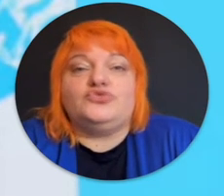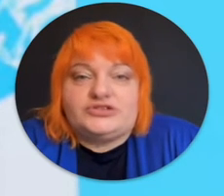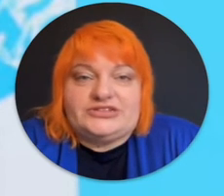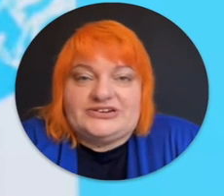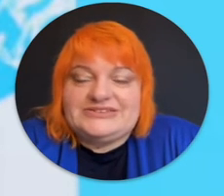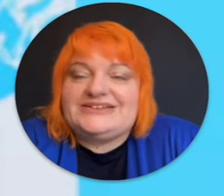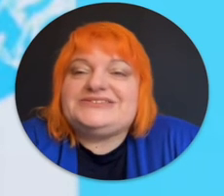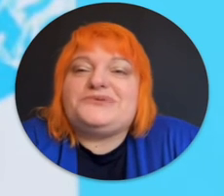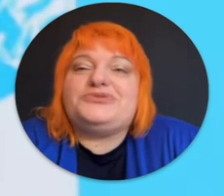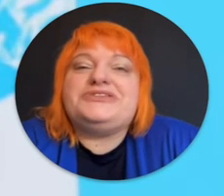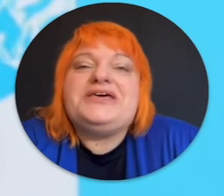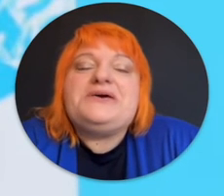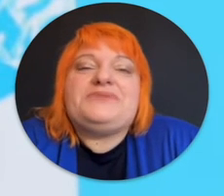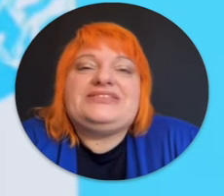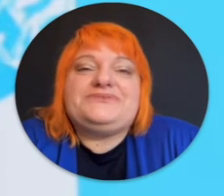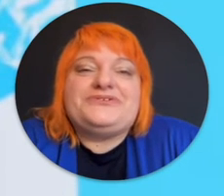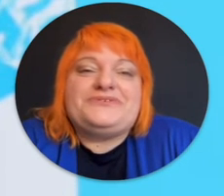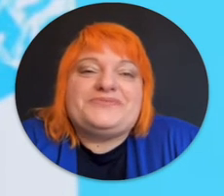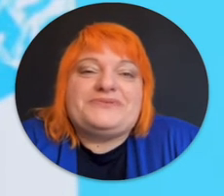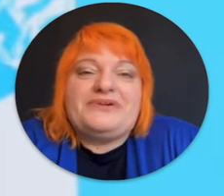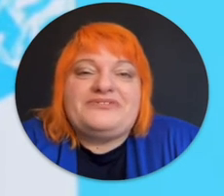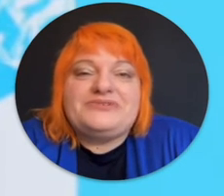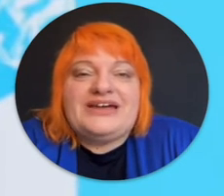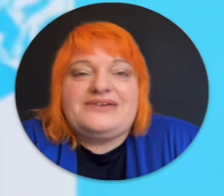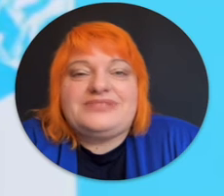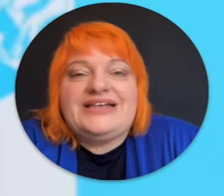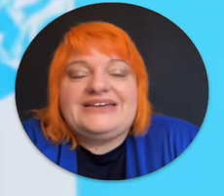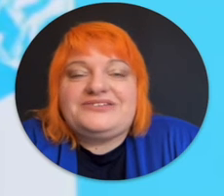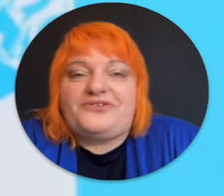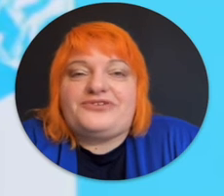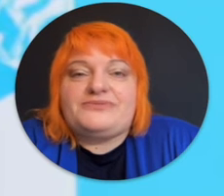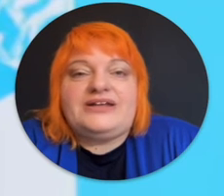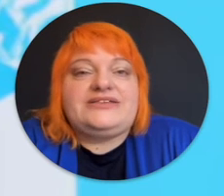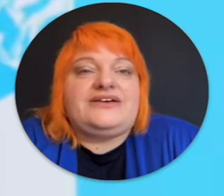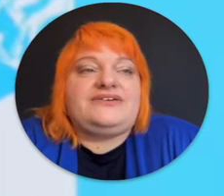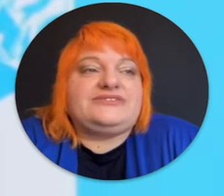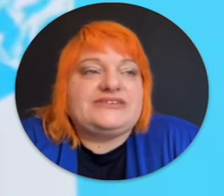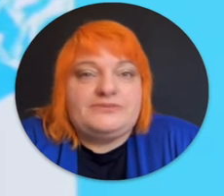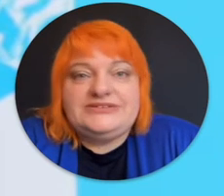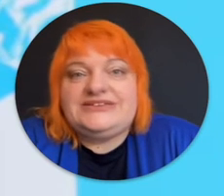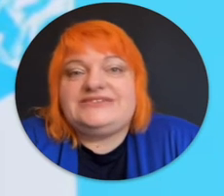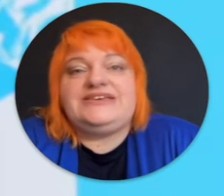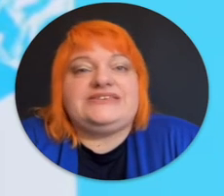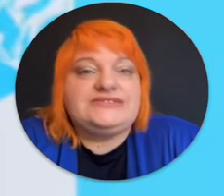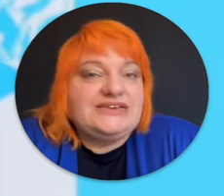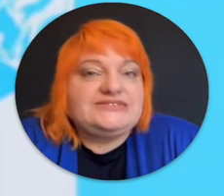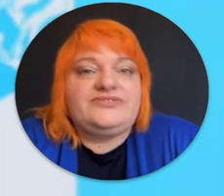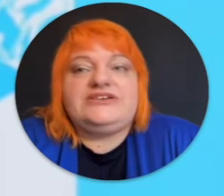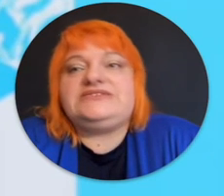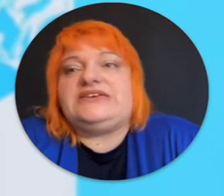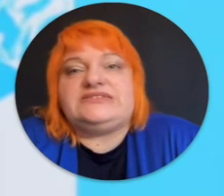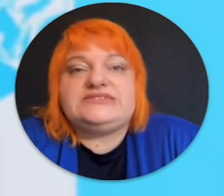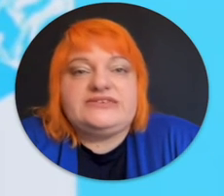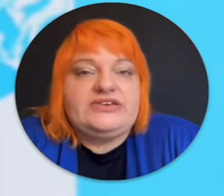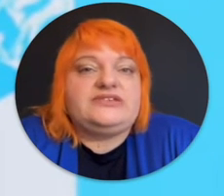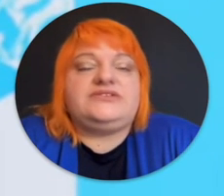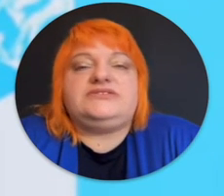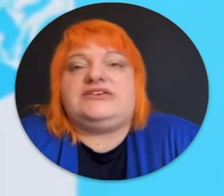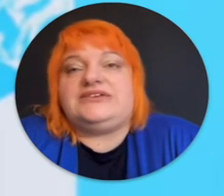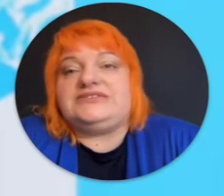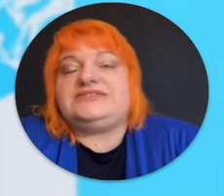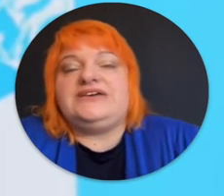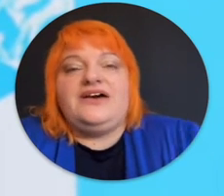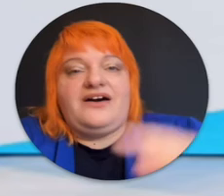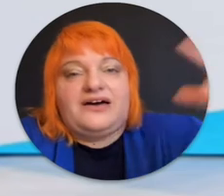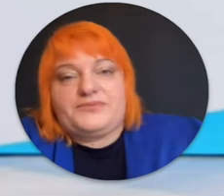очень скучная трансляция будет. Поэтому мы выбираем для этого формата события, где есть действие, где есть цвет,